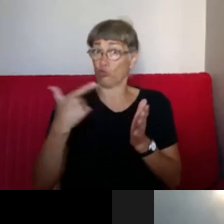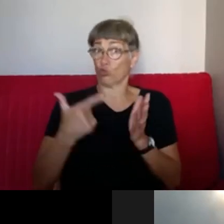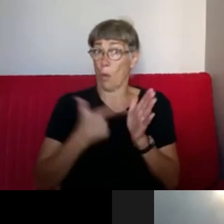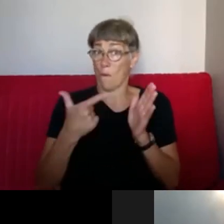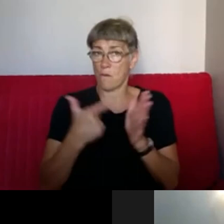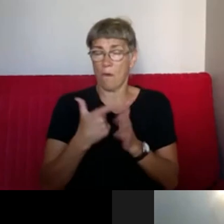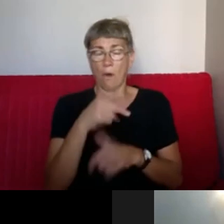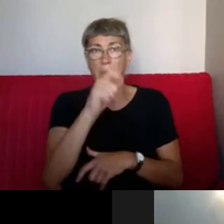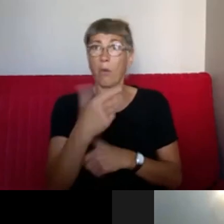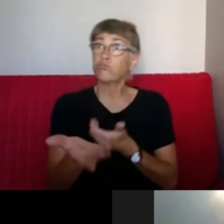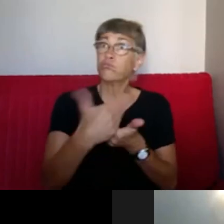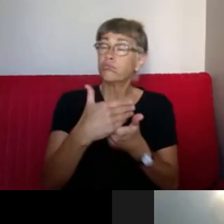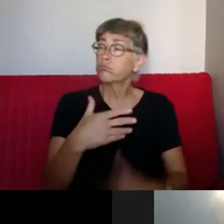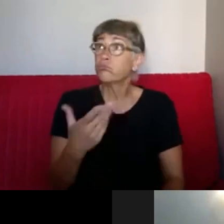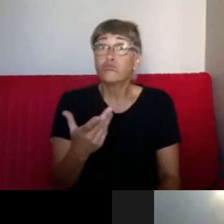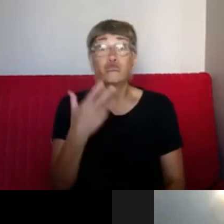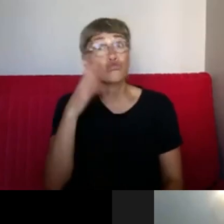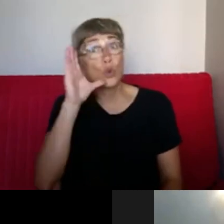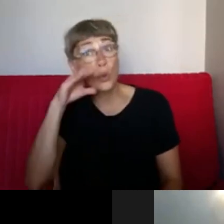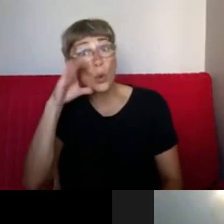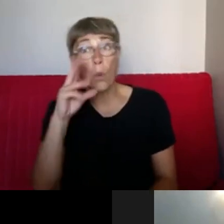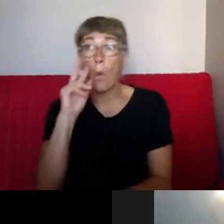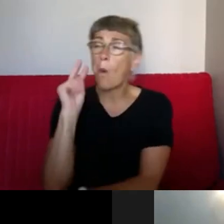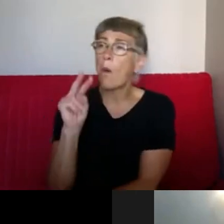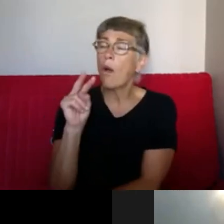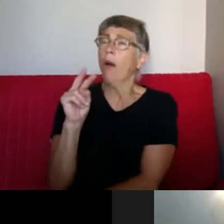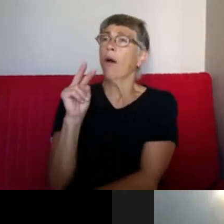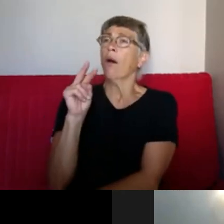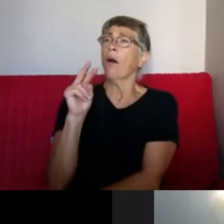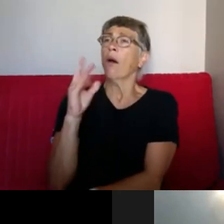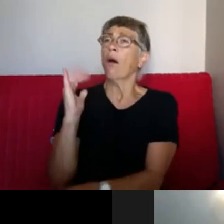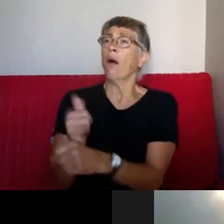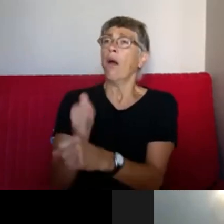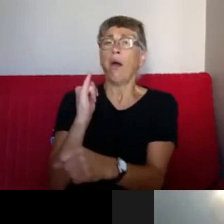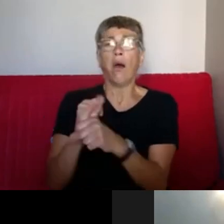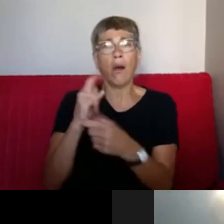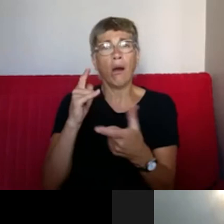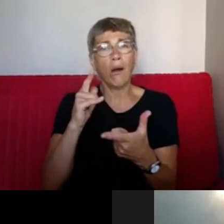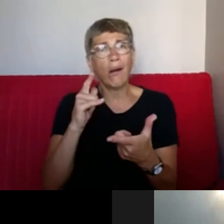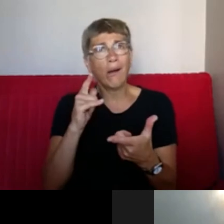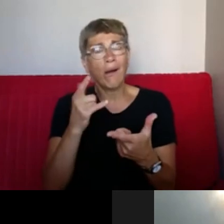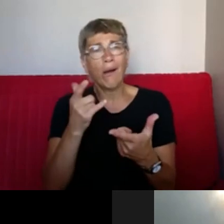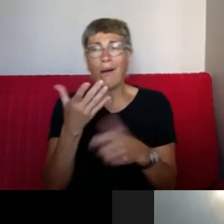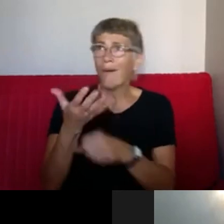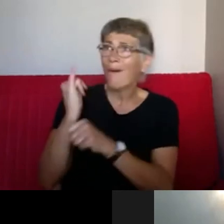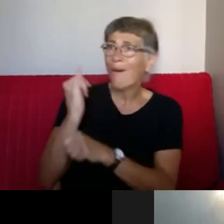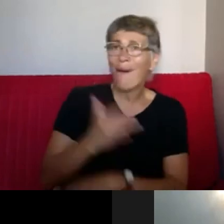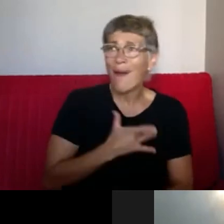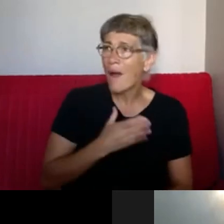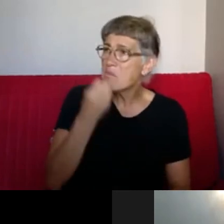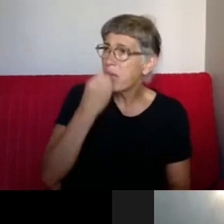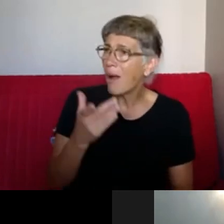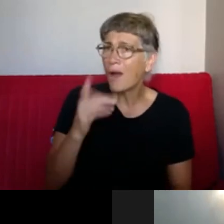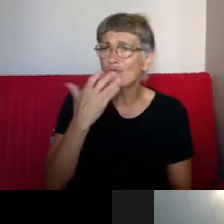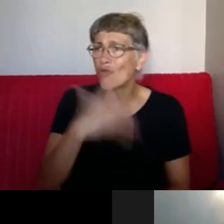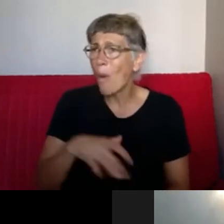pas, j'ai aucun intérêt d'être là, mais n'empêche que l'organisation, la bienveillance qu'il y a, ça m'intéresse. On est là, on prend